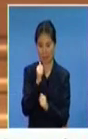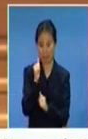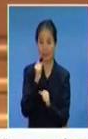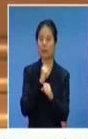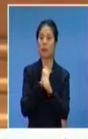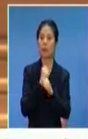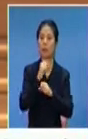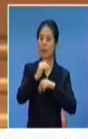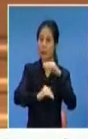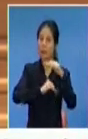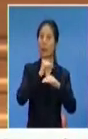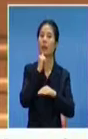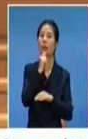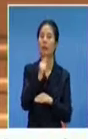ให้มันดี